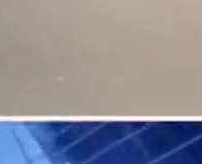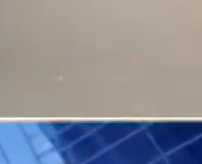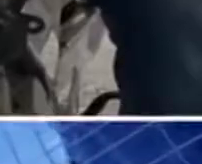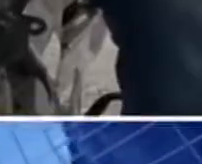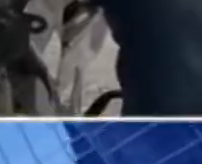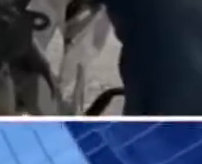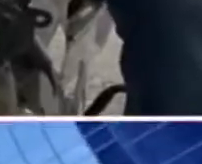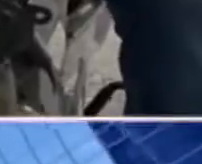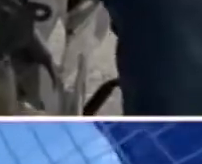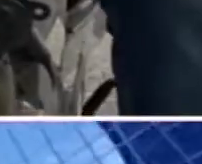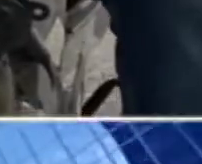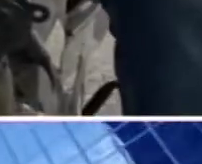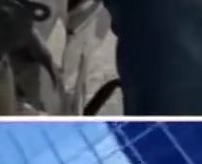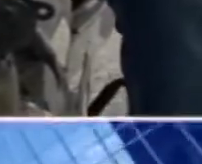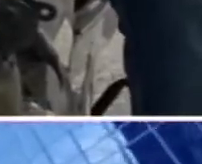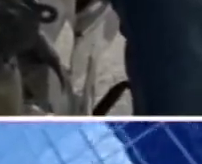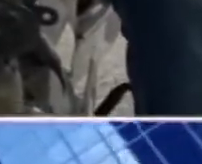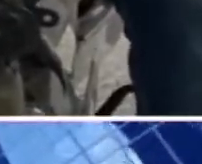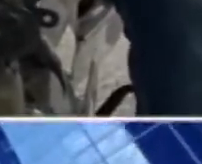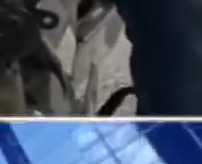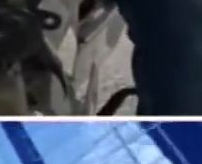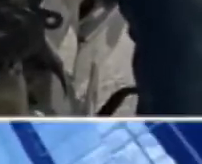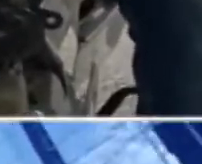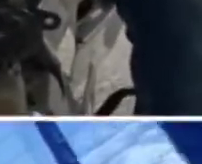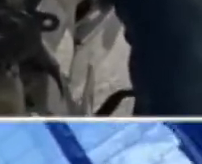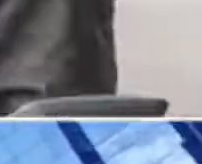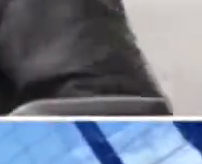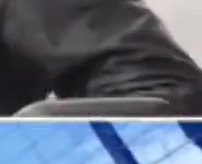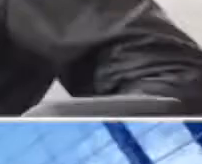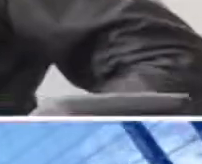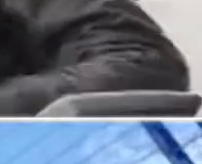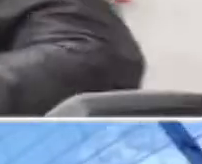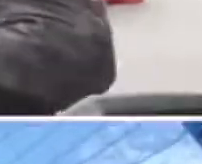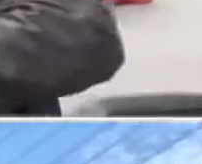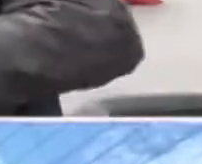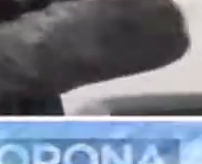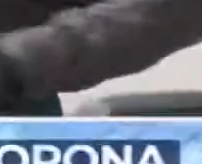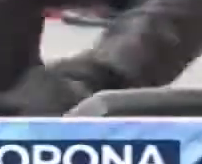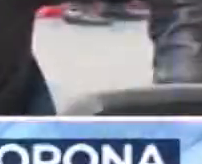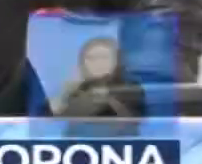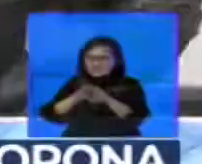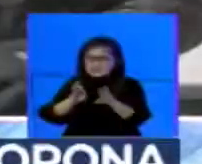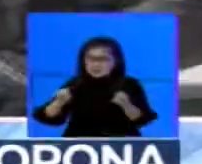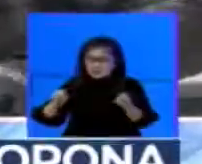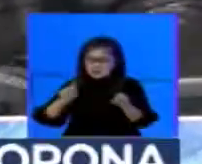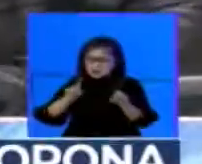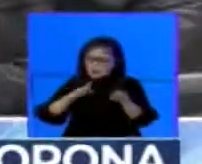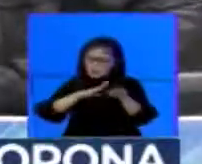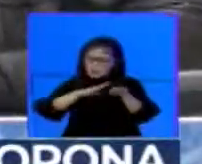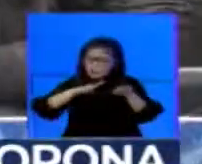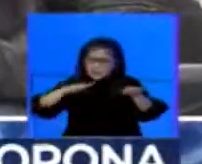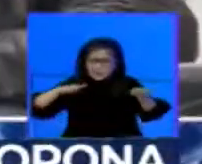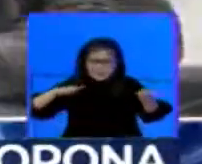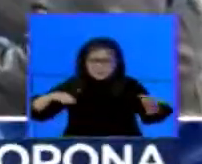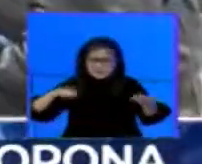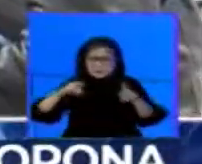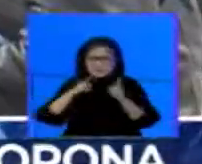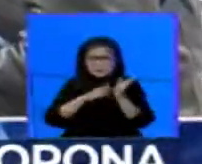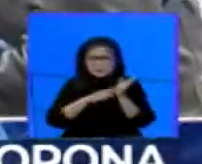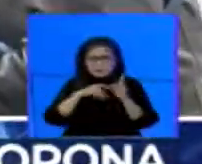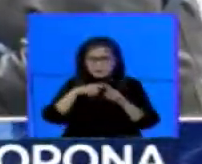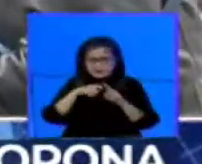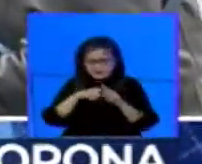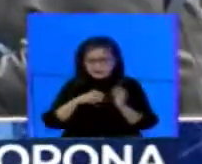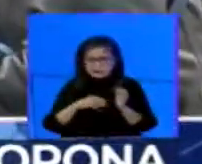masyarakat berangkat bekerja bahkan antrean pengendara roda dua dan roda empat mengular hingga dua kilometer panjangnya hal ini